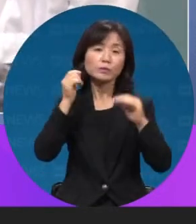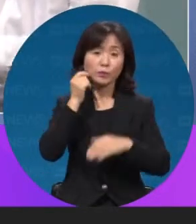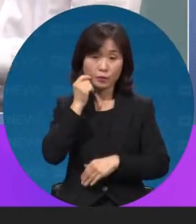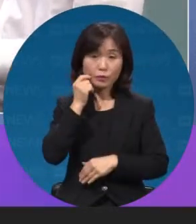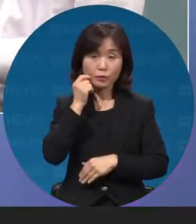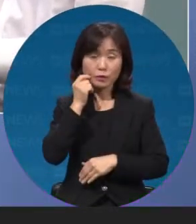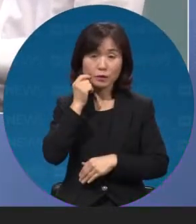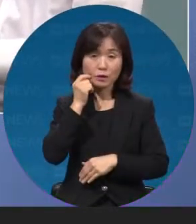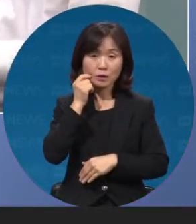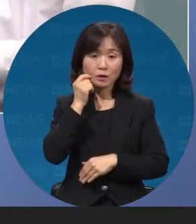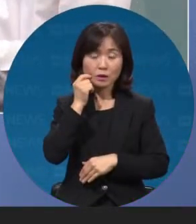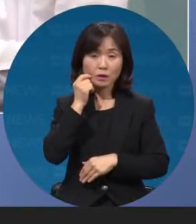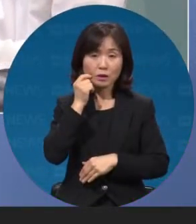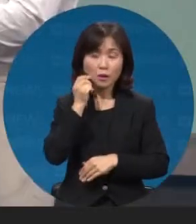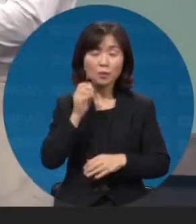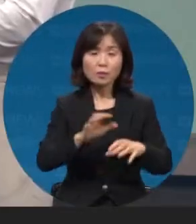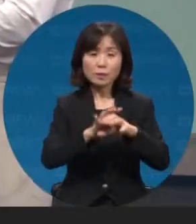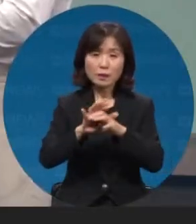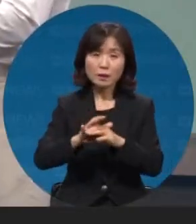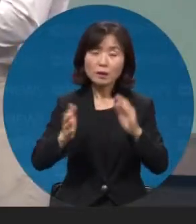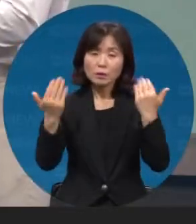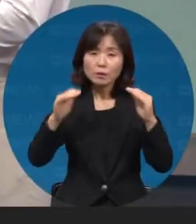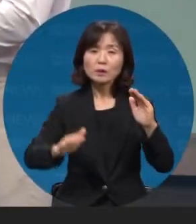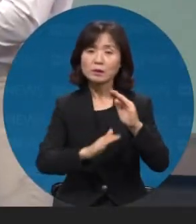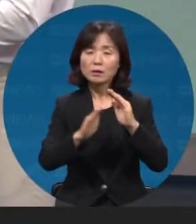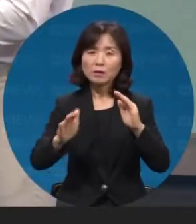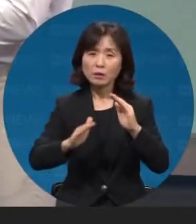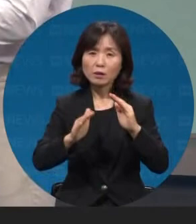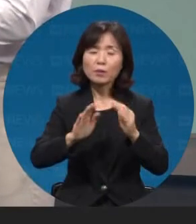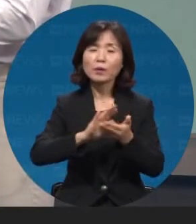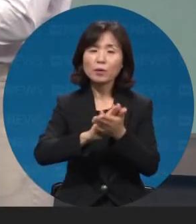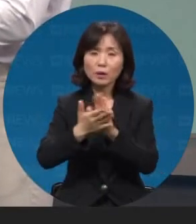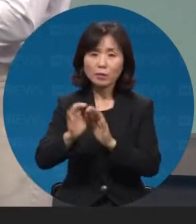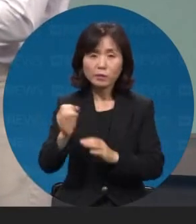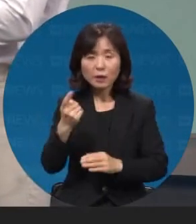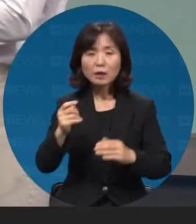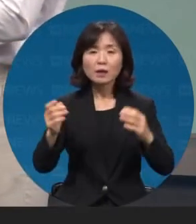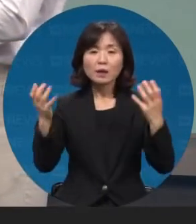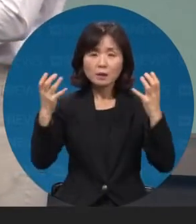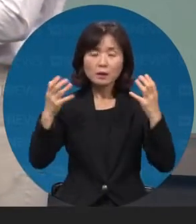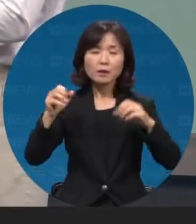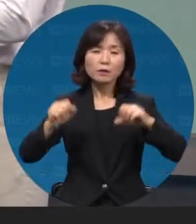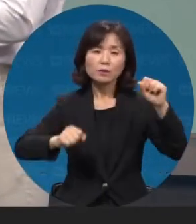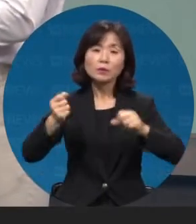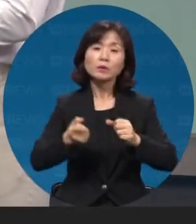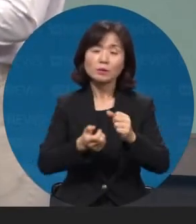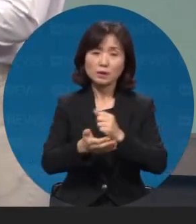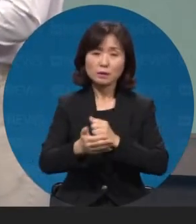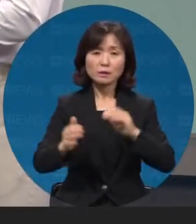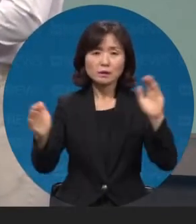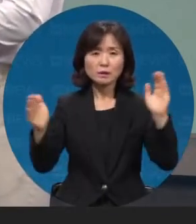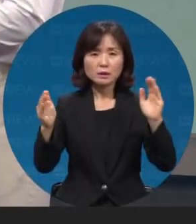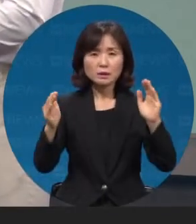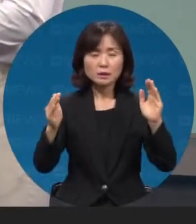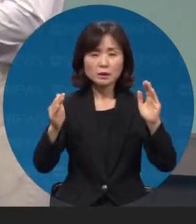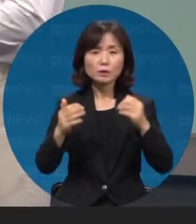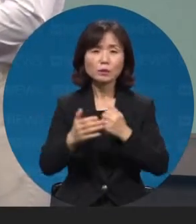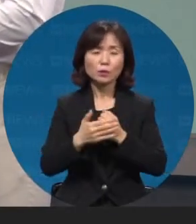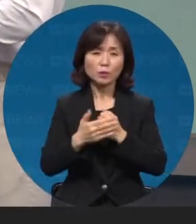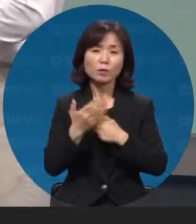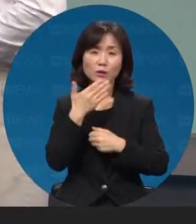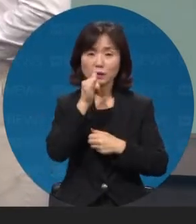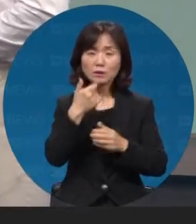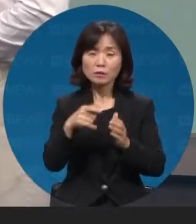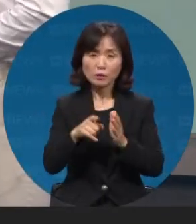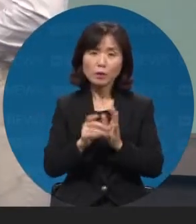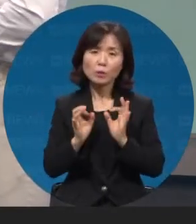텐데 맥이 학교와 가정 환경의 변화를 일으켜 아이들의 행동에 영향을 줬다며 학생들이 쉽게 도움을 받을 수 있도록